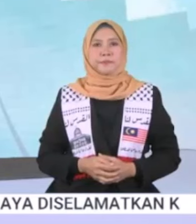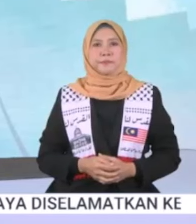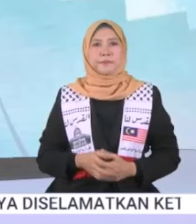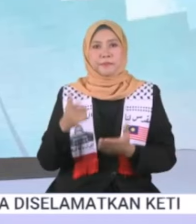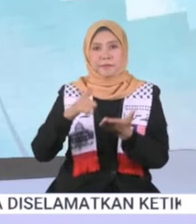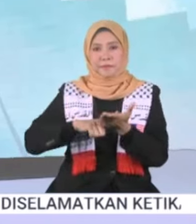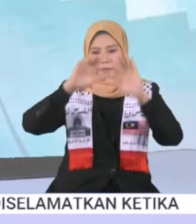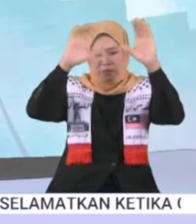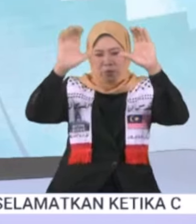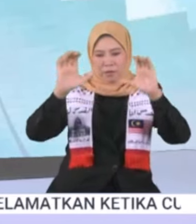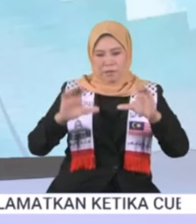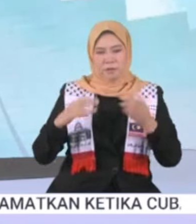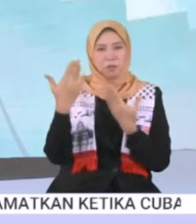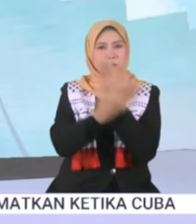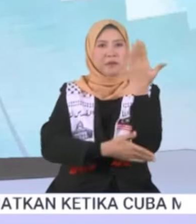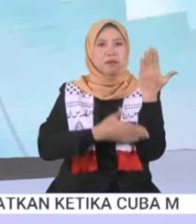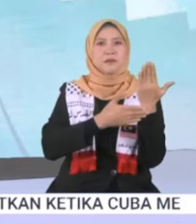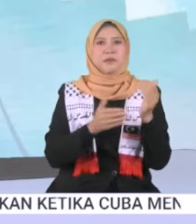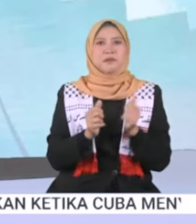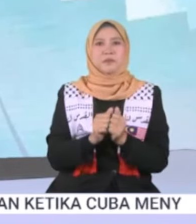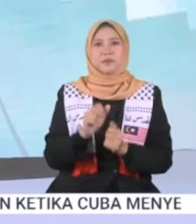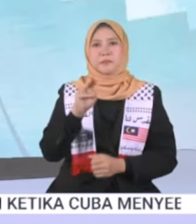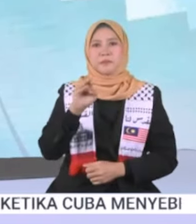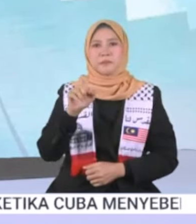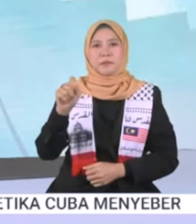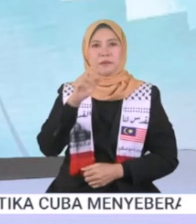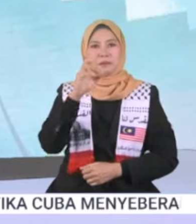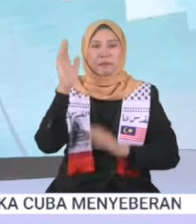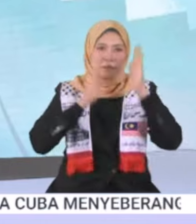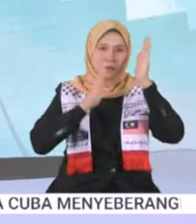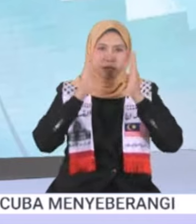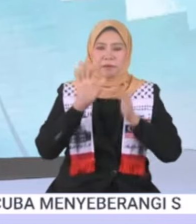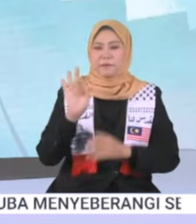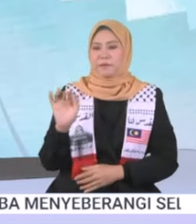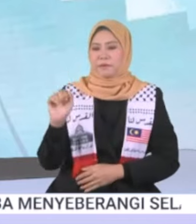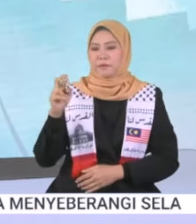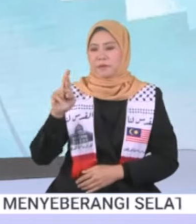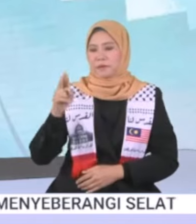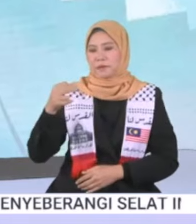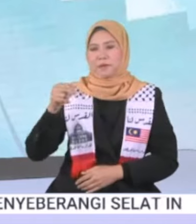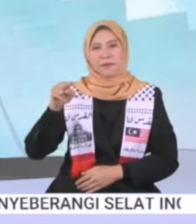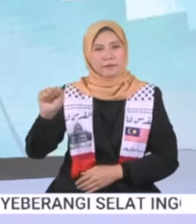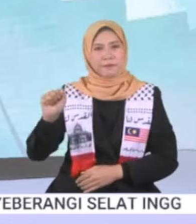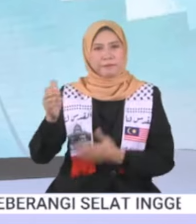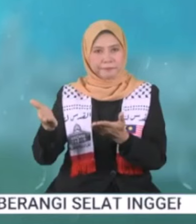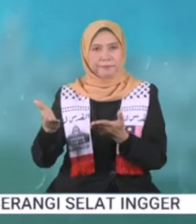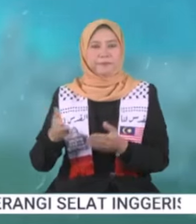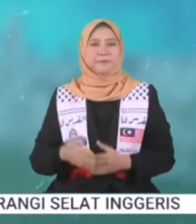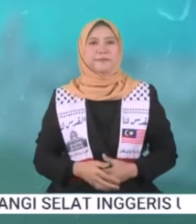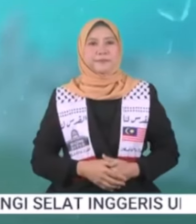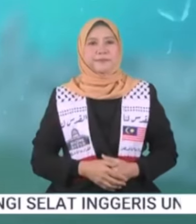Baik, untuk laporan cuaca seluruh negara, langsung bersama Pegawai Met Malaysia Nur Farha Abdul Halim. Silakan.